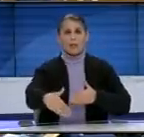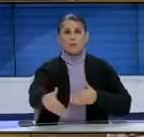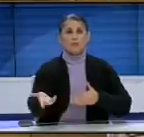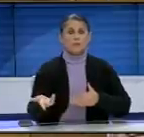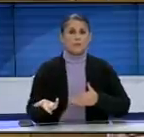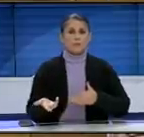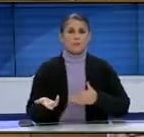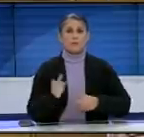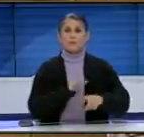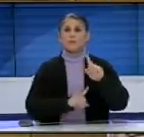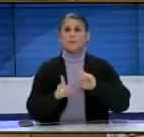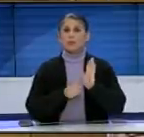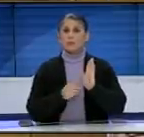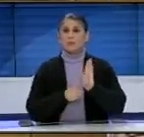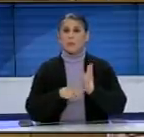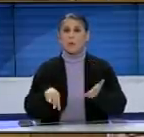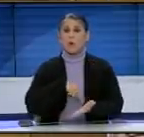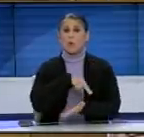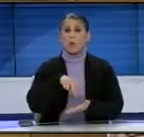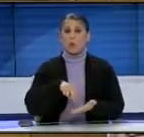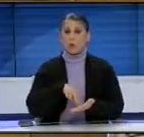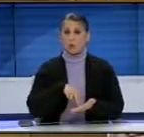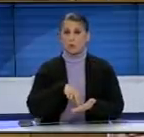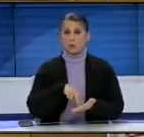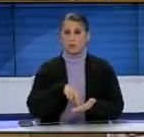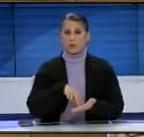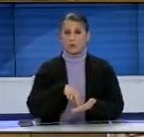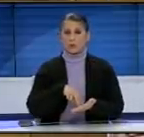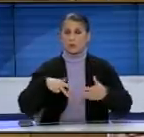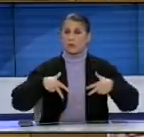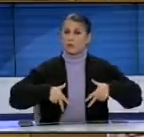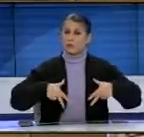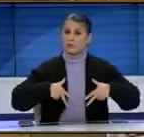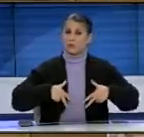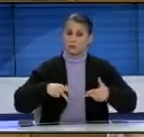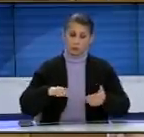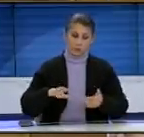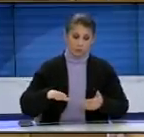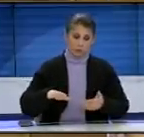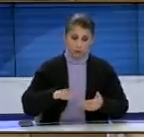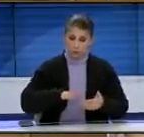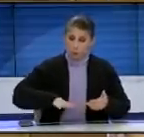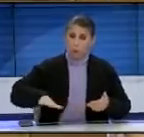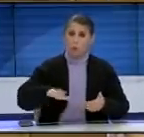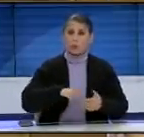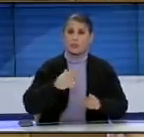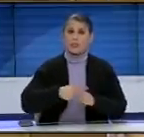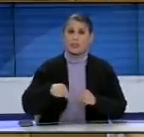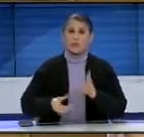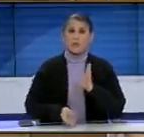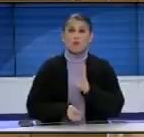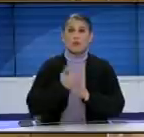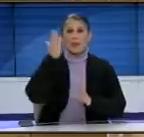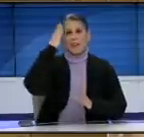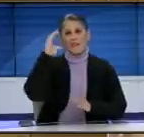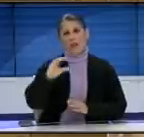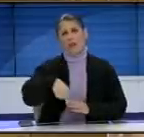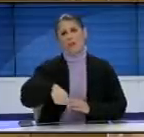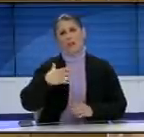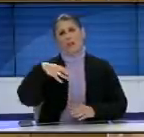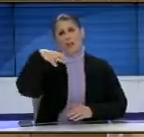και για το ποιος πρέπει να είναι ο ρόλος της χώρας μας, ο χώρος της Ελλάδας, στο νέο αυτό κεφάλαιο της εποχής